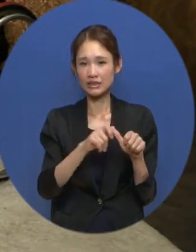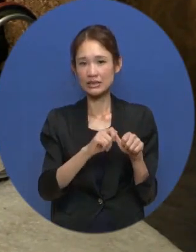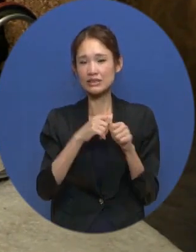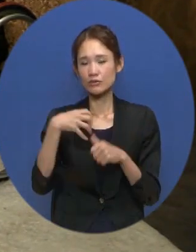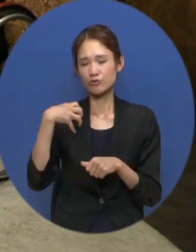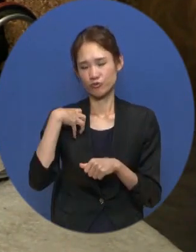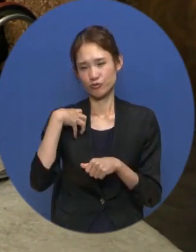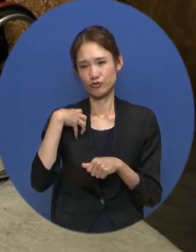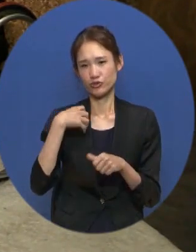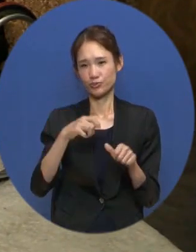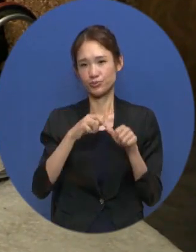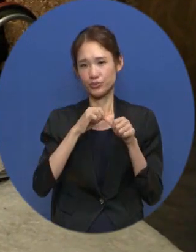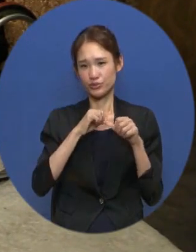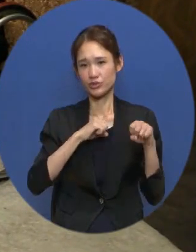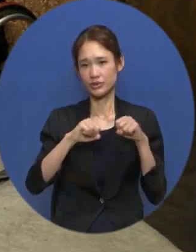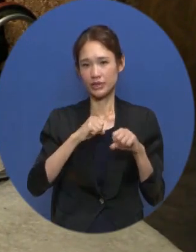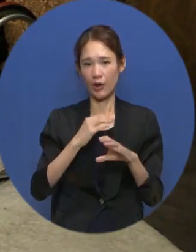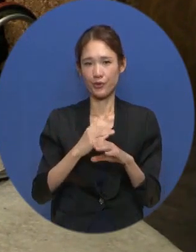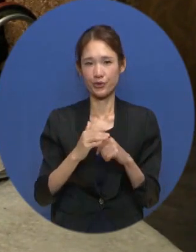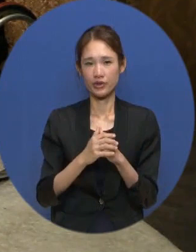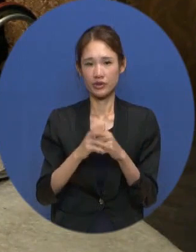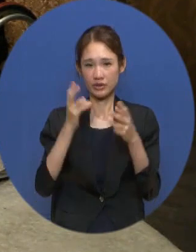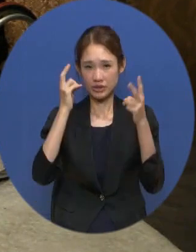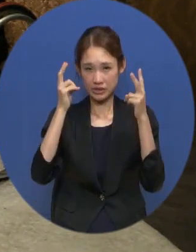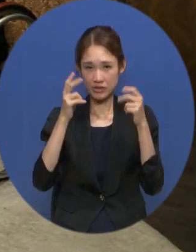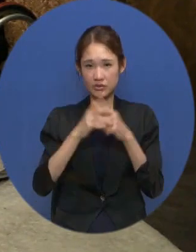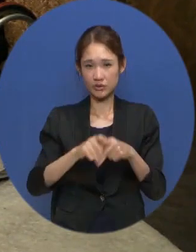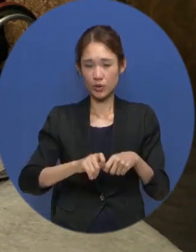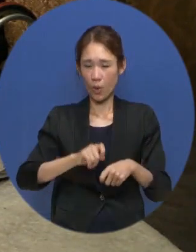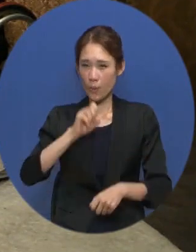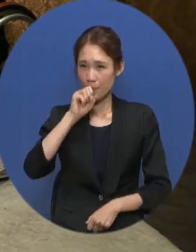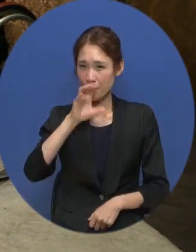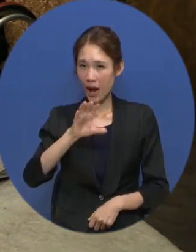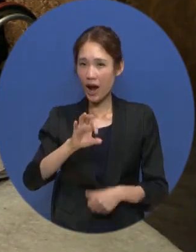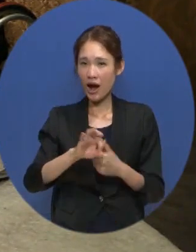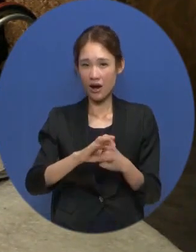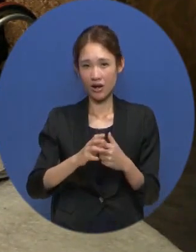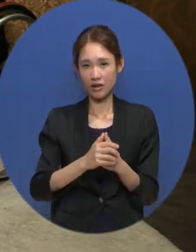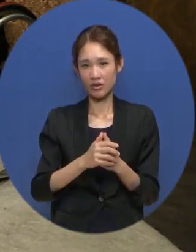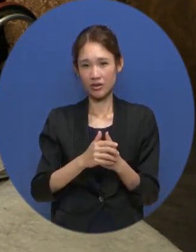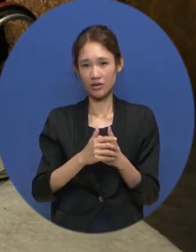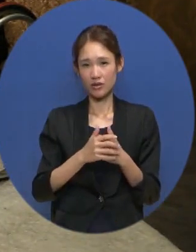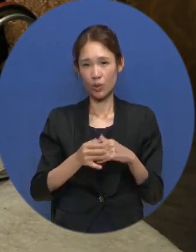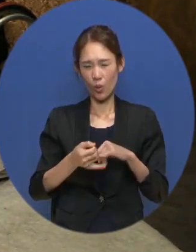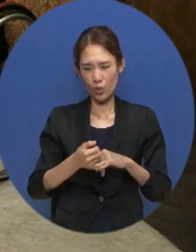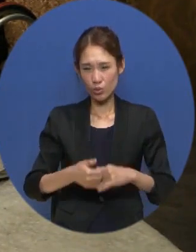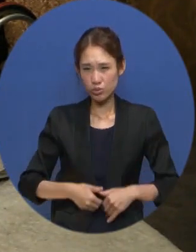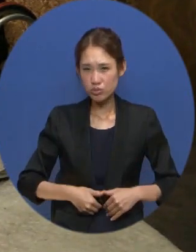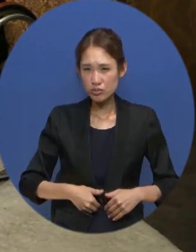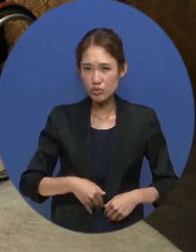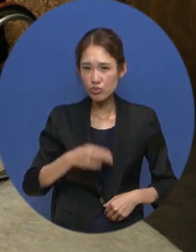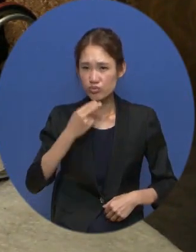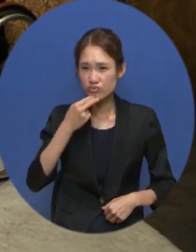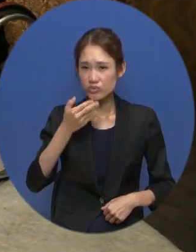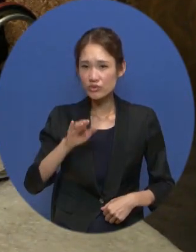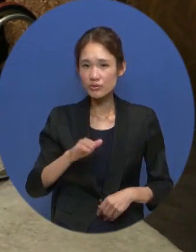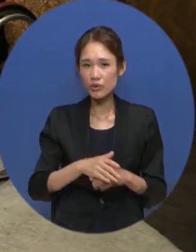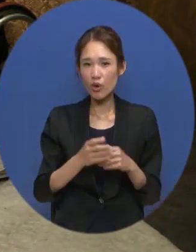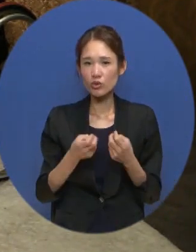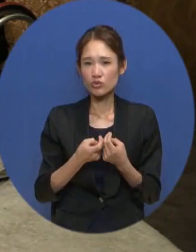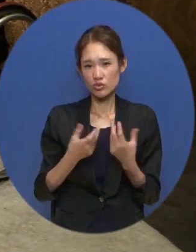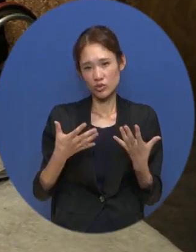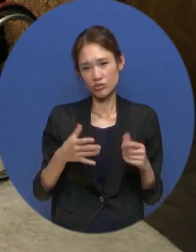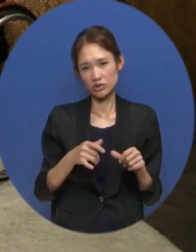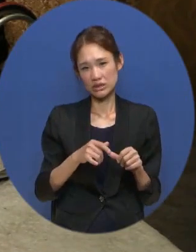시행하고 예. 있습니다. 그래서 이제 기업들이 솔직히 말해서 이렇게 필요하지 않지만 어떻게 할 수 없어서 그냥